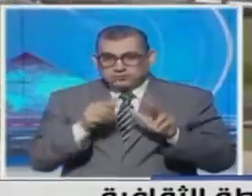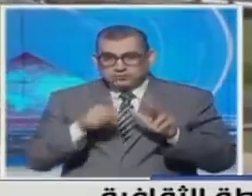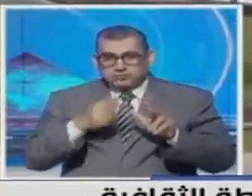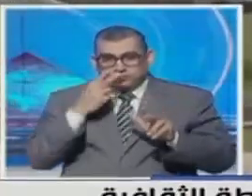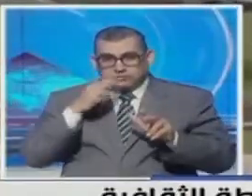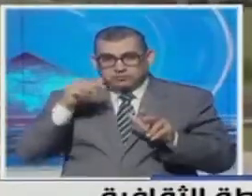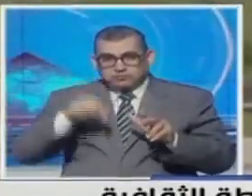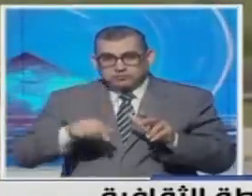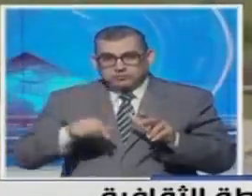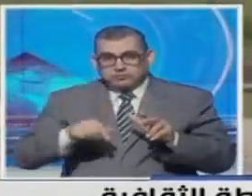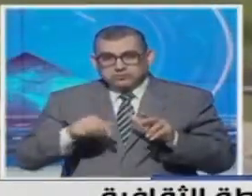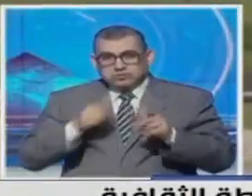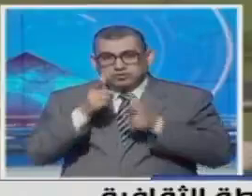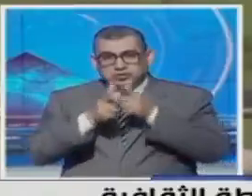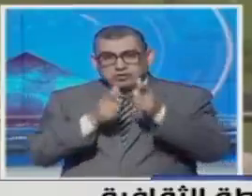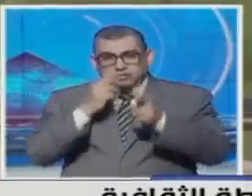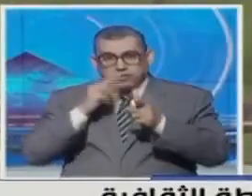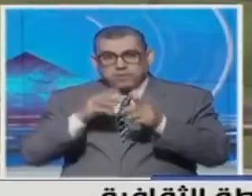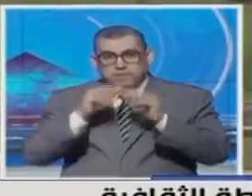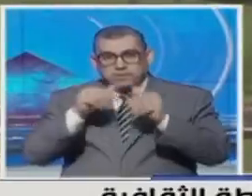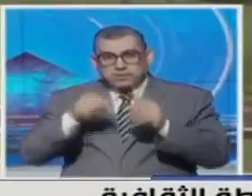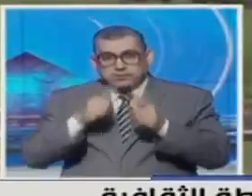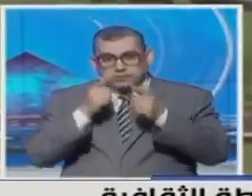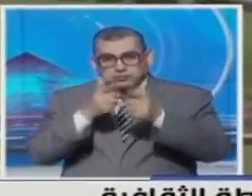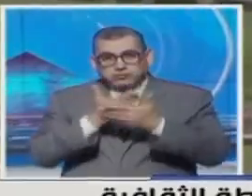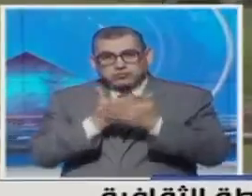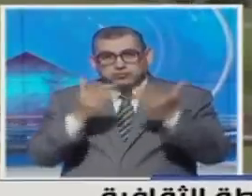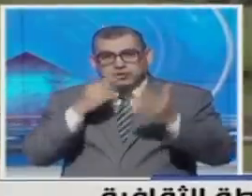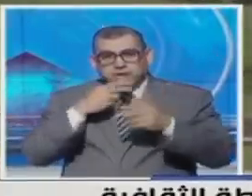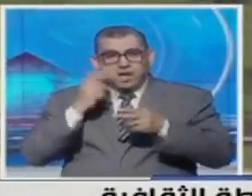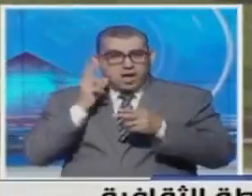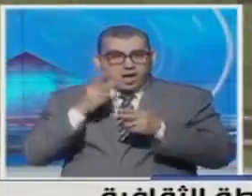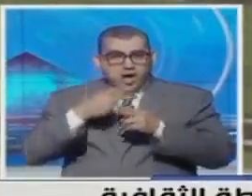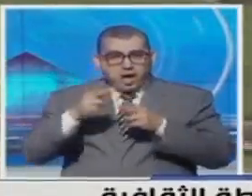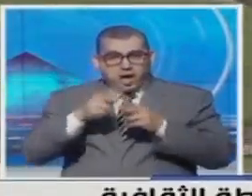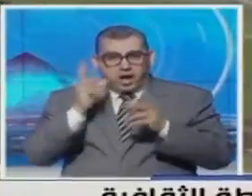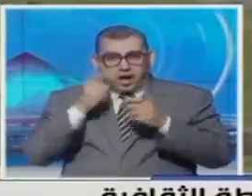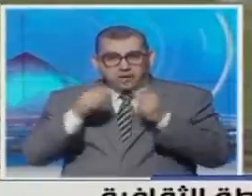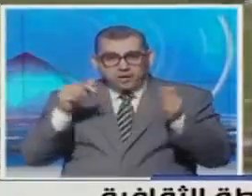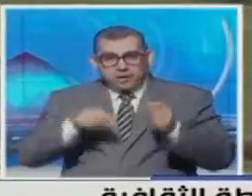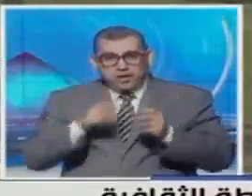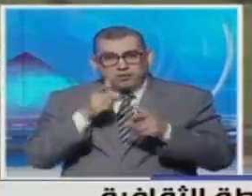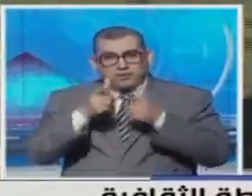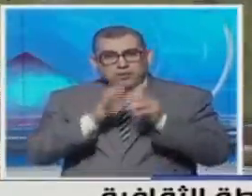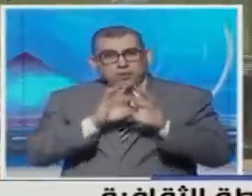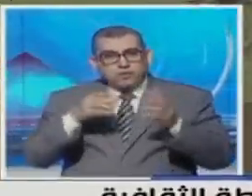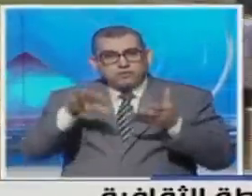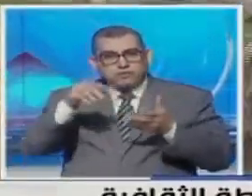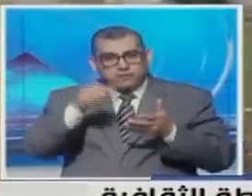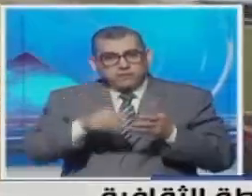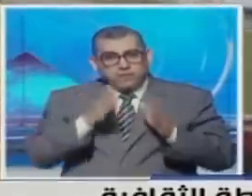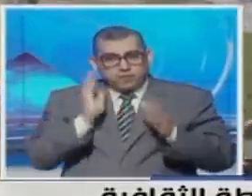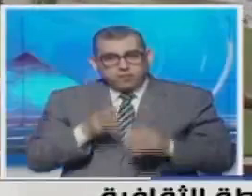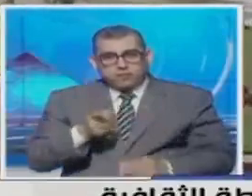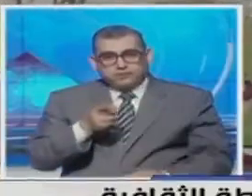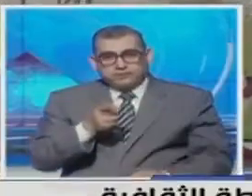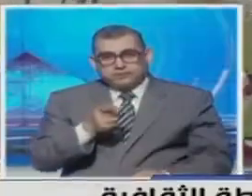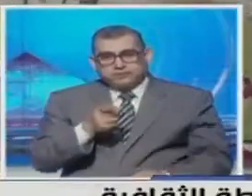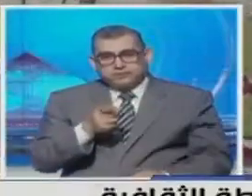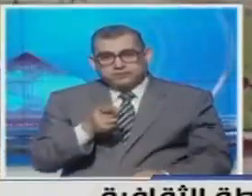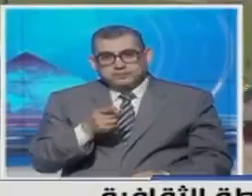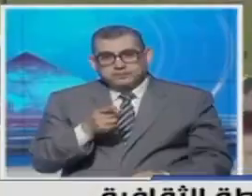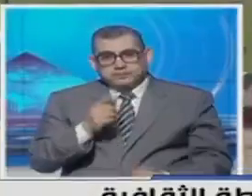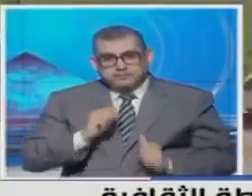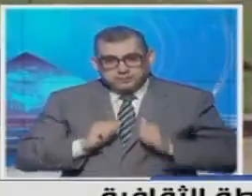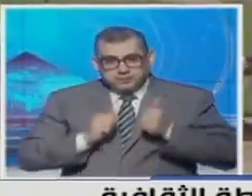رأيناها في شاشة، سواء في شاشة التلفزيون المصري في قطاع الأخبار أو في النيل الأخبار أو في كل القنوات. هنا يمكن أن